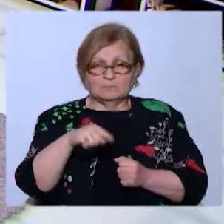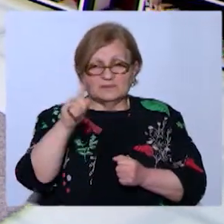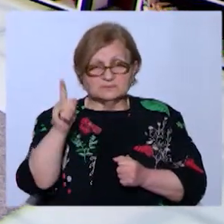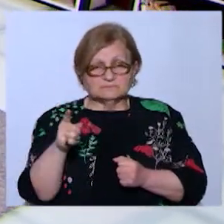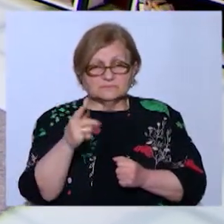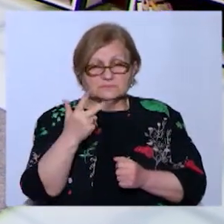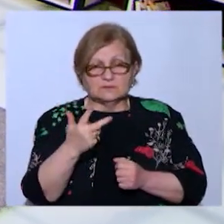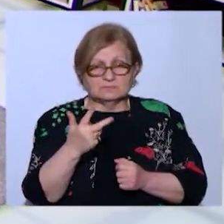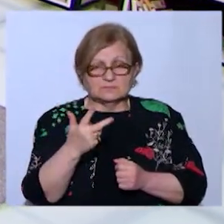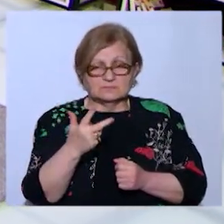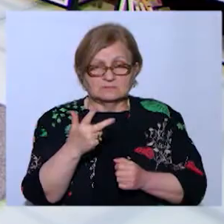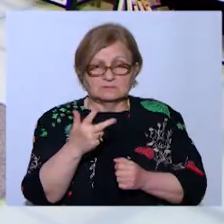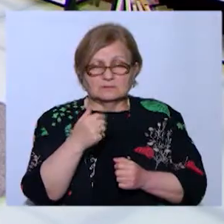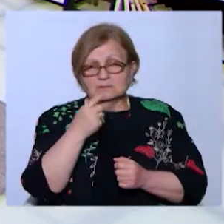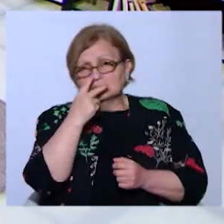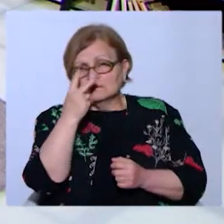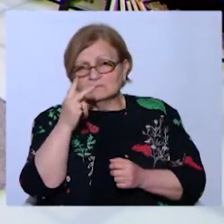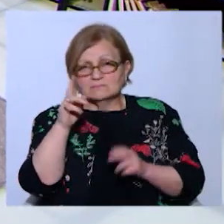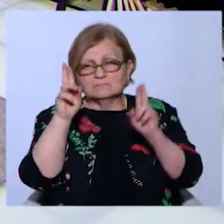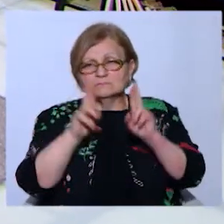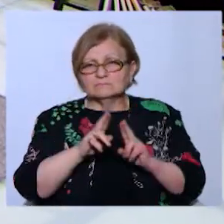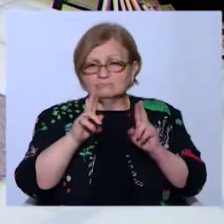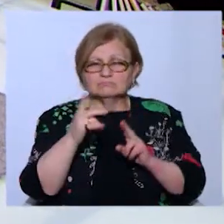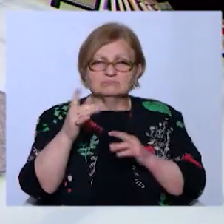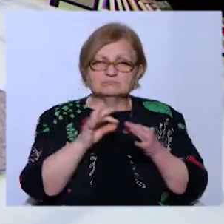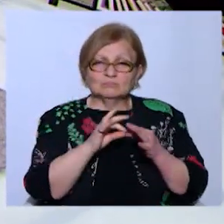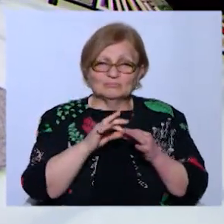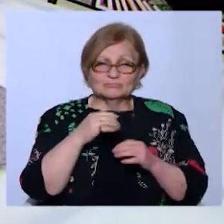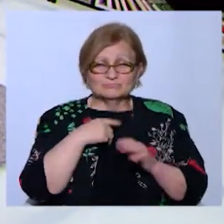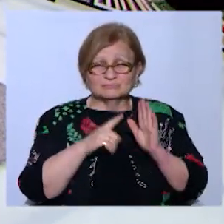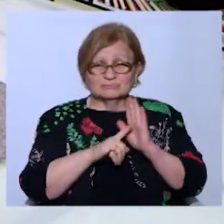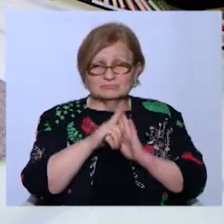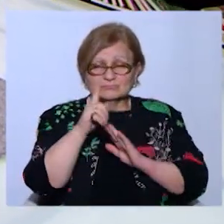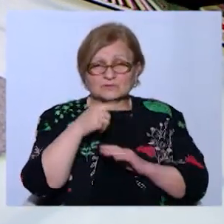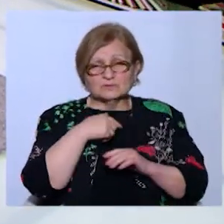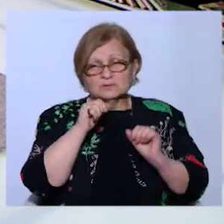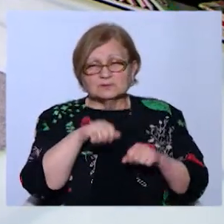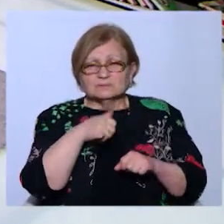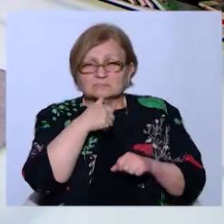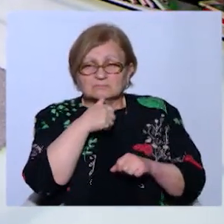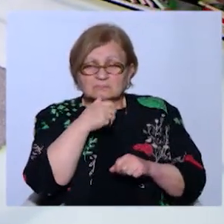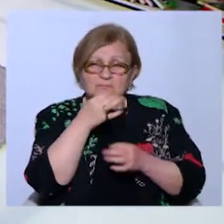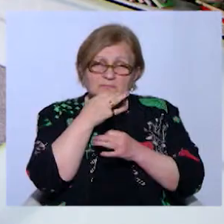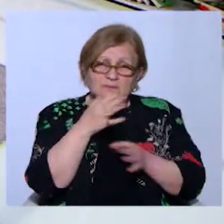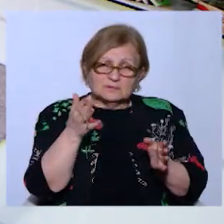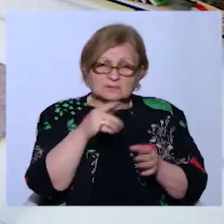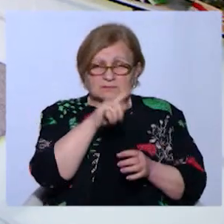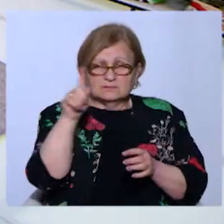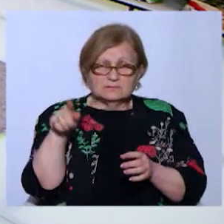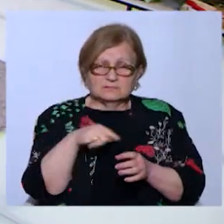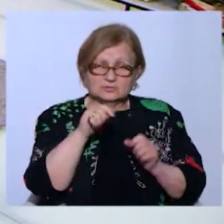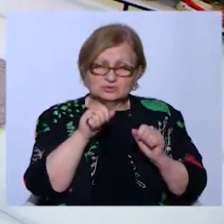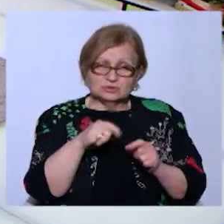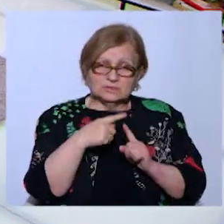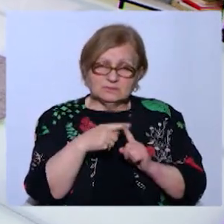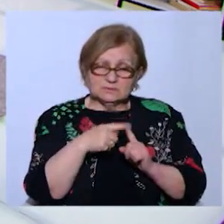3-დან. მოდით ახლა ისევ კანონზომიერებას დაკავშირებზე ვისაუბროთ. ჩვენ ხო თავიდან დაშვება გავაკეთეთ, რომ ეს ნებისმიერი ნებისმიერი